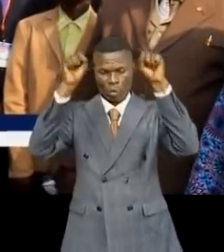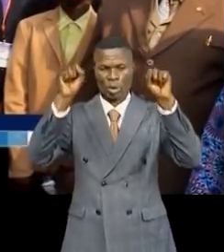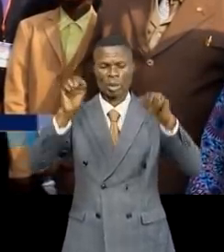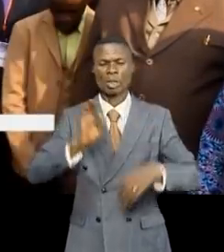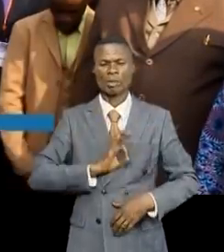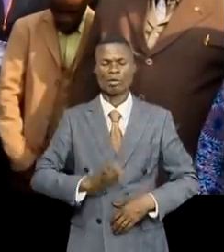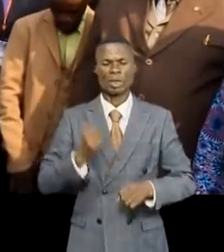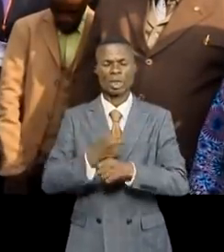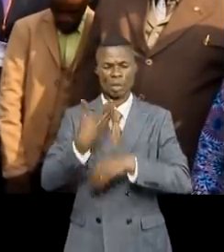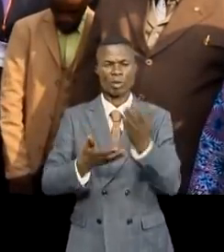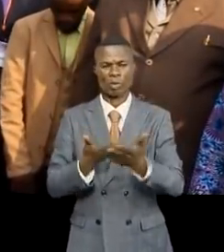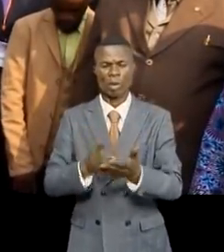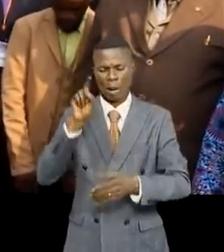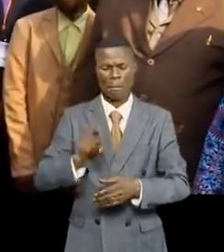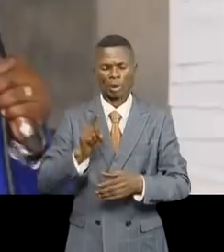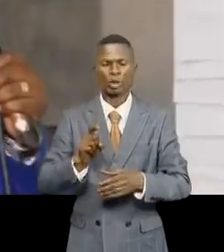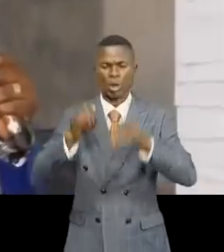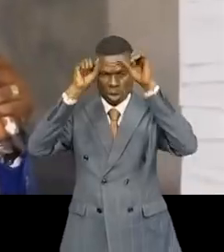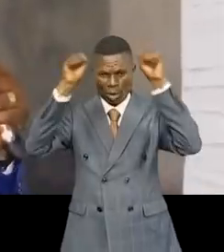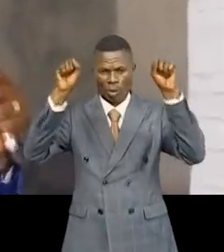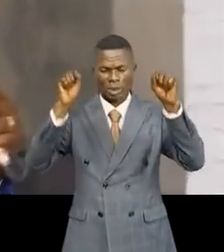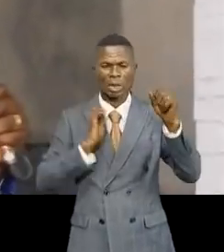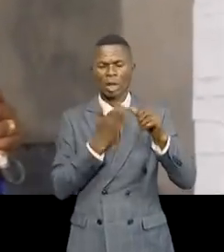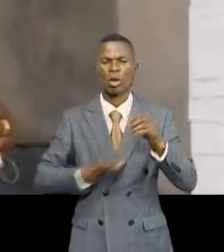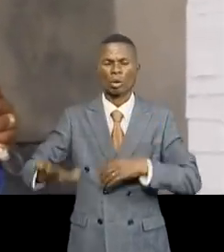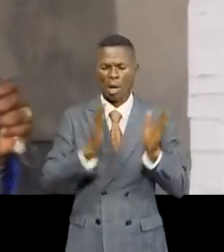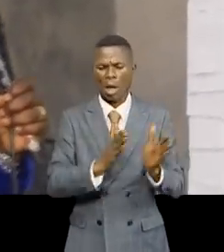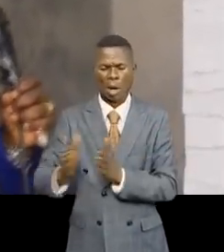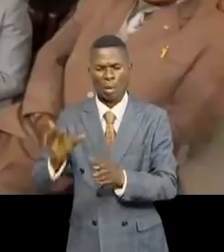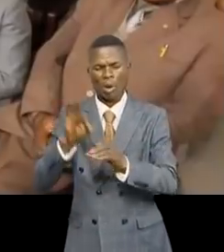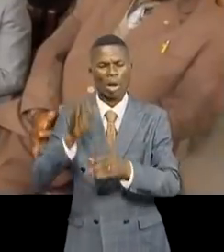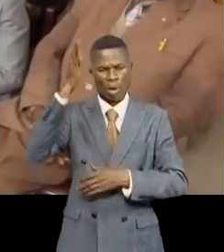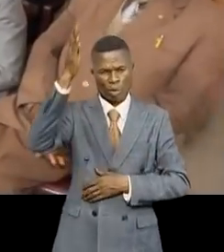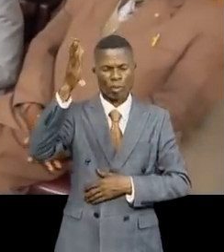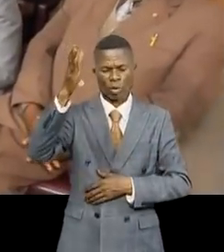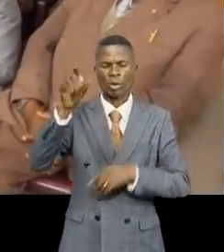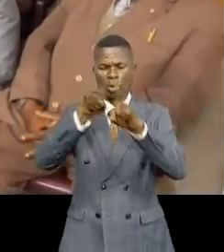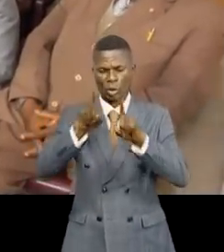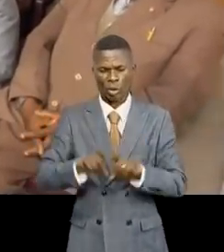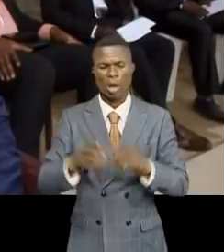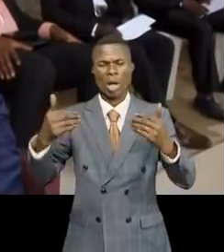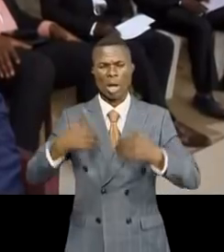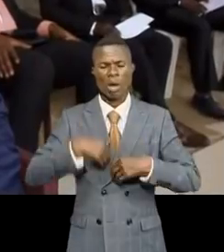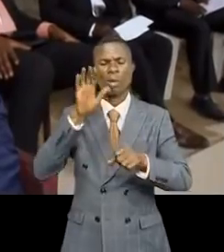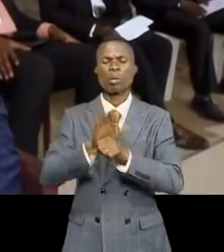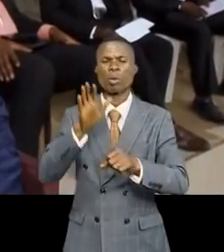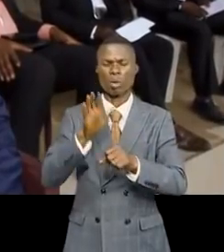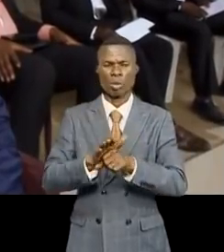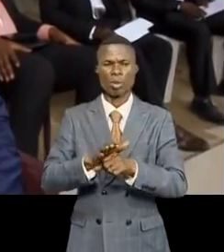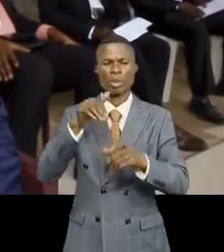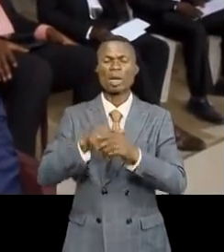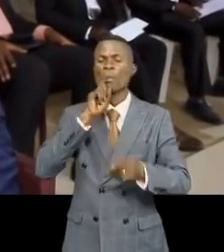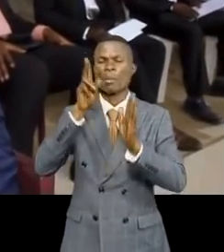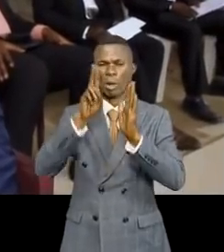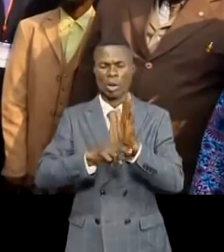dans ses actions. Nous voulons que le chef de l'État soit bien préparé dans ses élections et qu'il qu'il puisse avoir la majorité au Parlement.